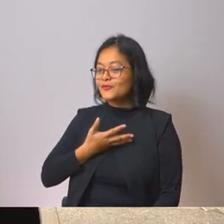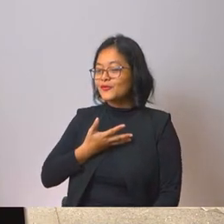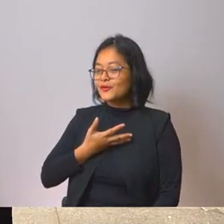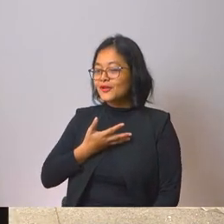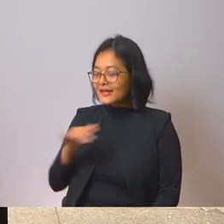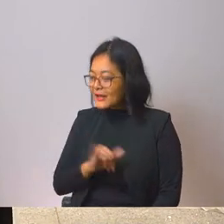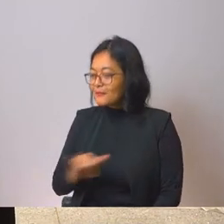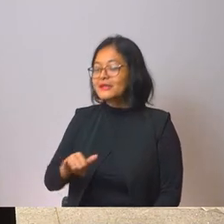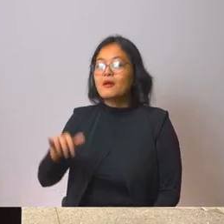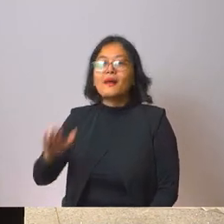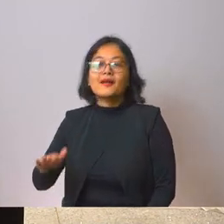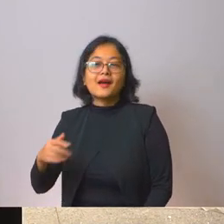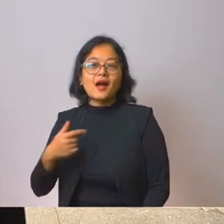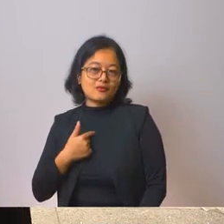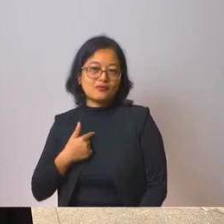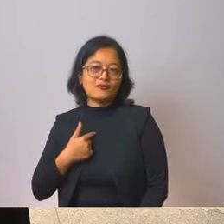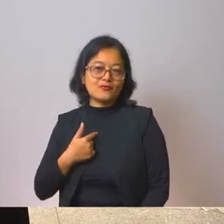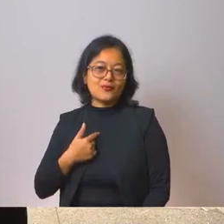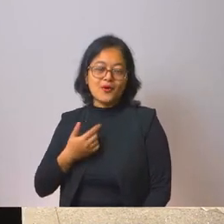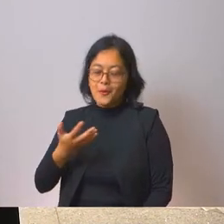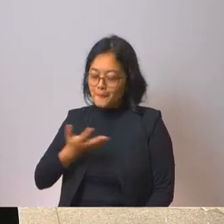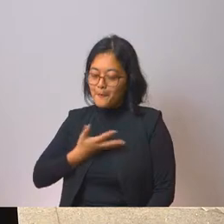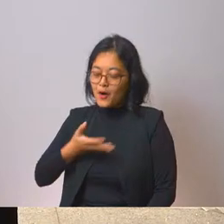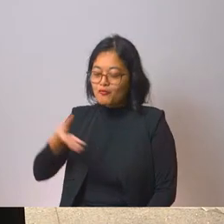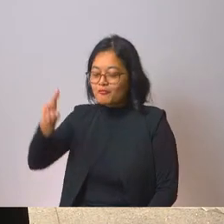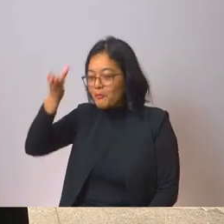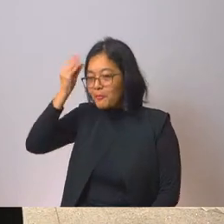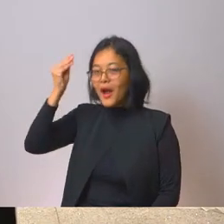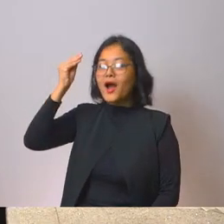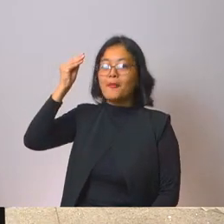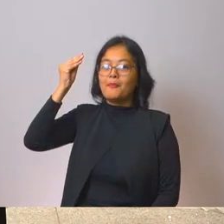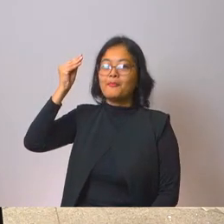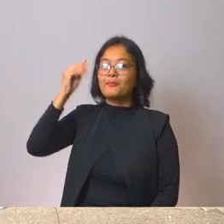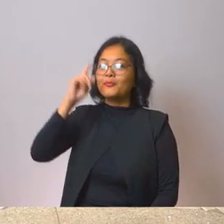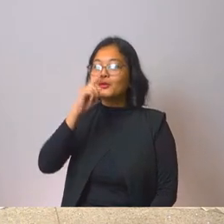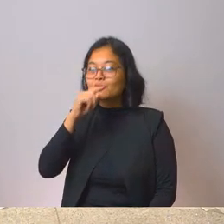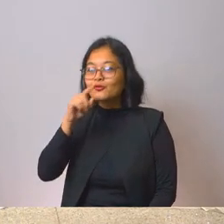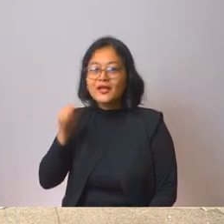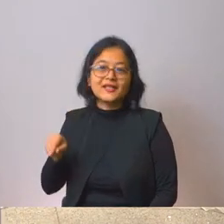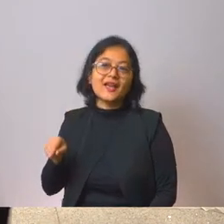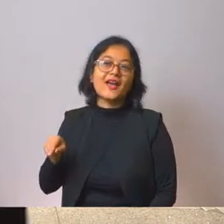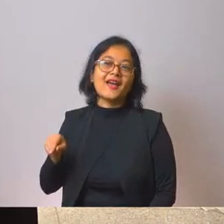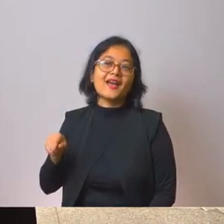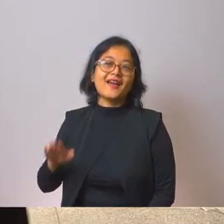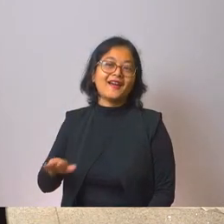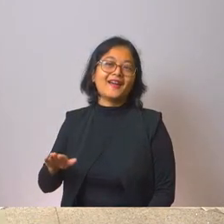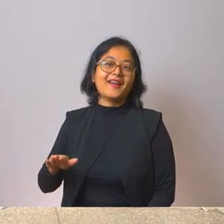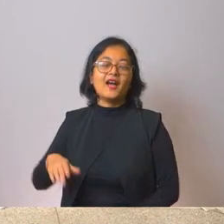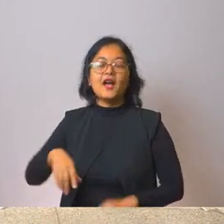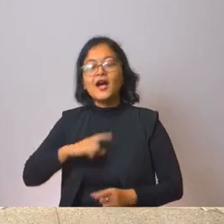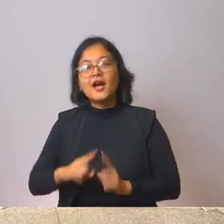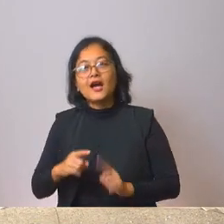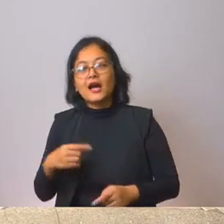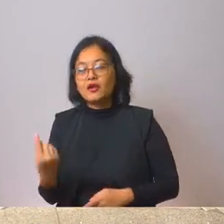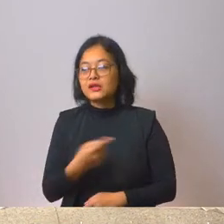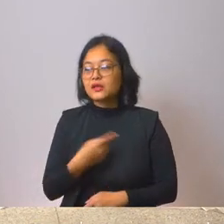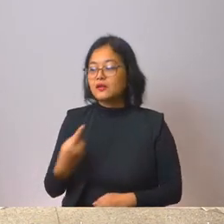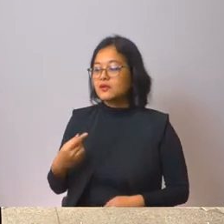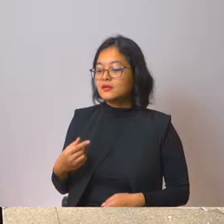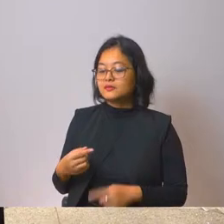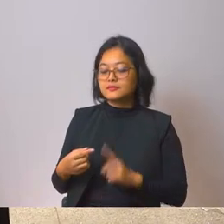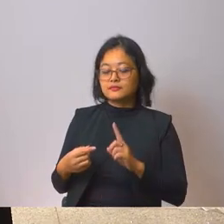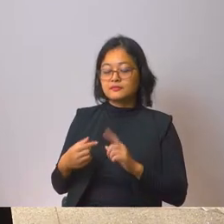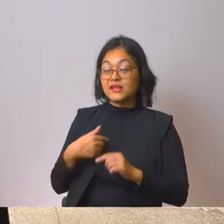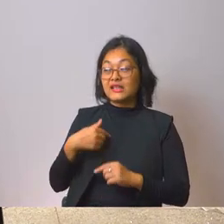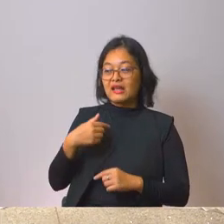kalau kita tidak punya cukup kemauan untuk hidup bersama dengan anak-anak, simple, gak lucu,